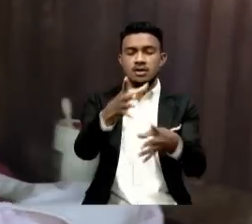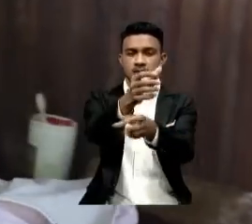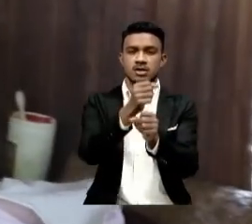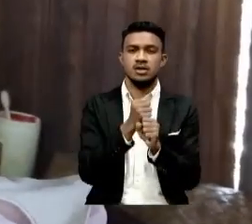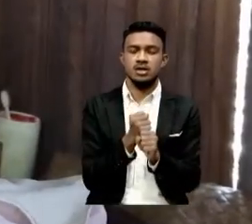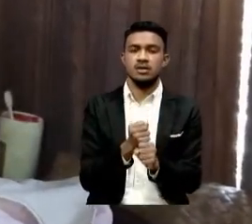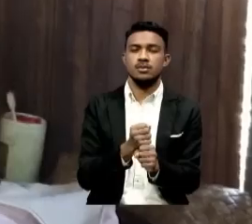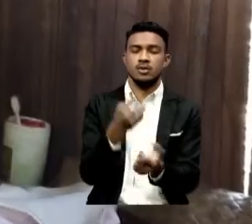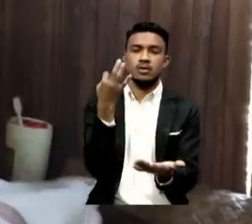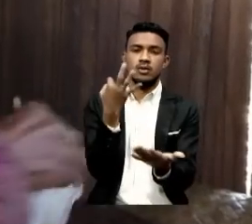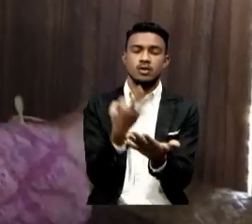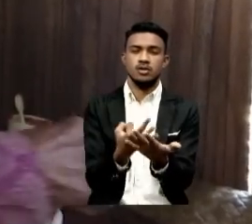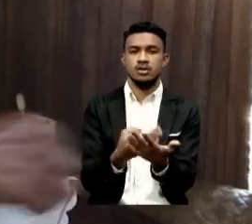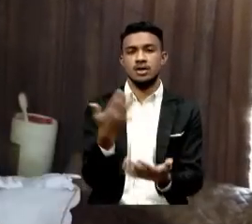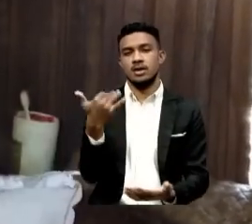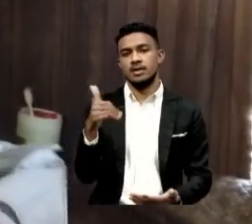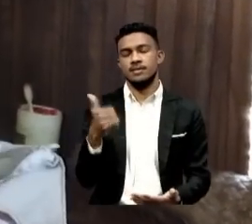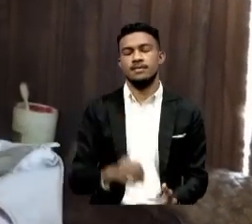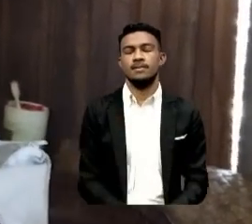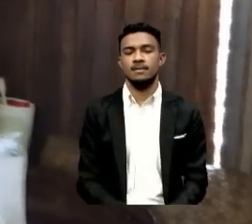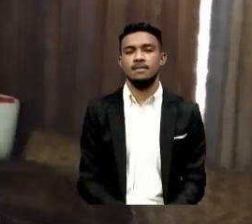terceira idari.